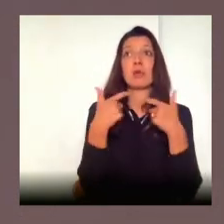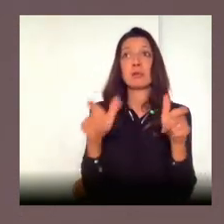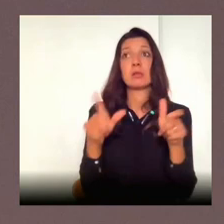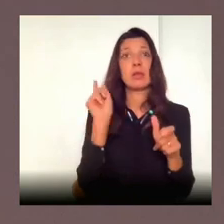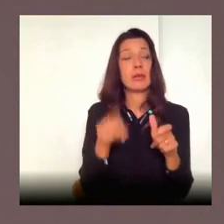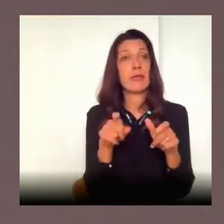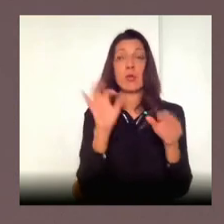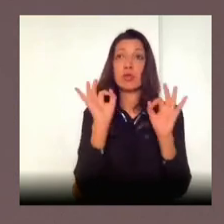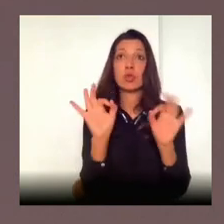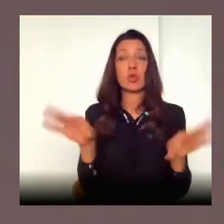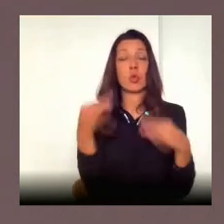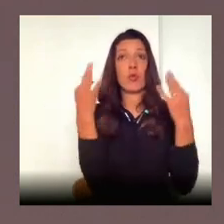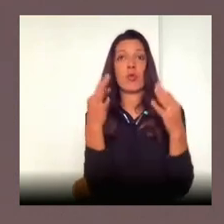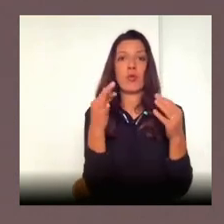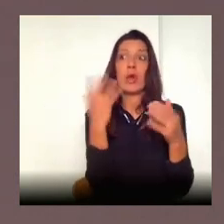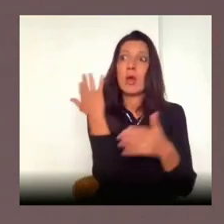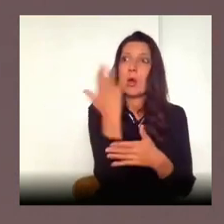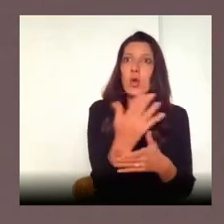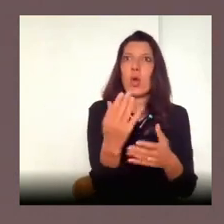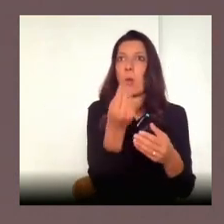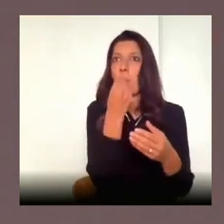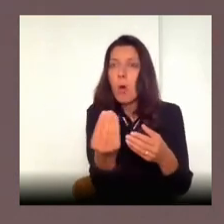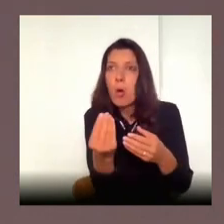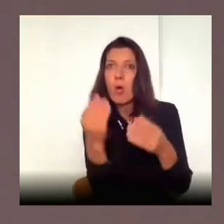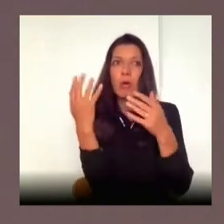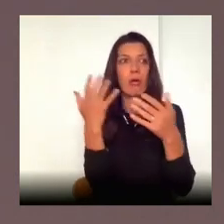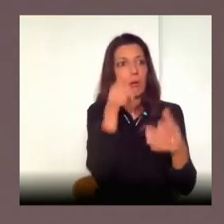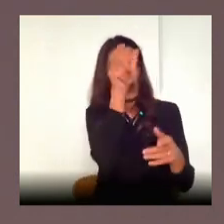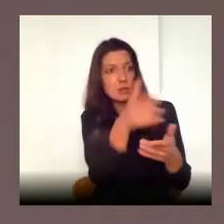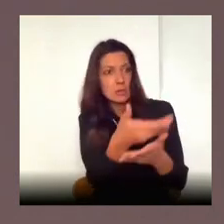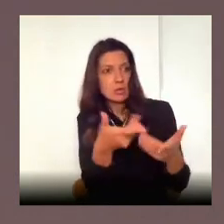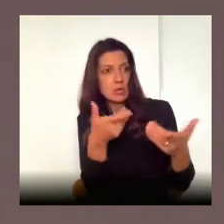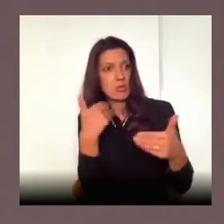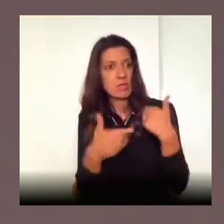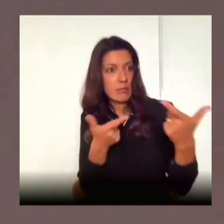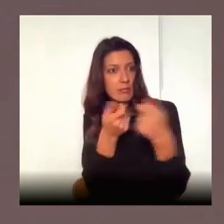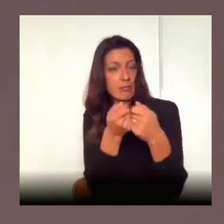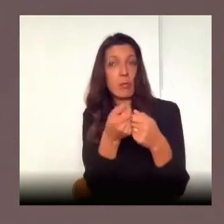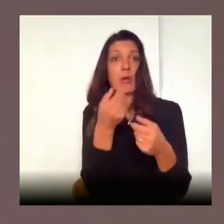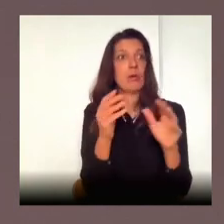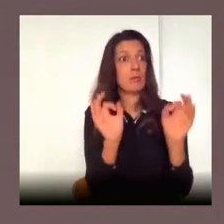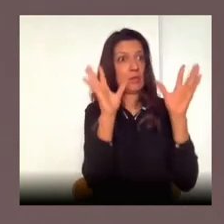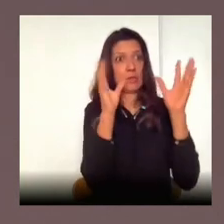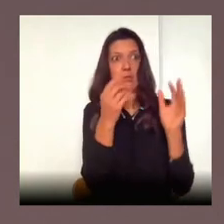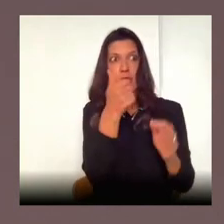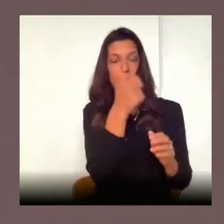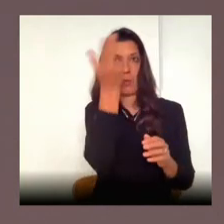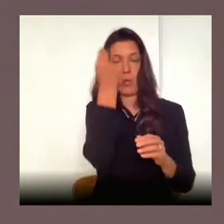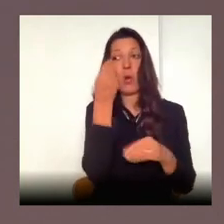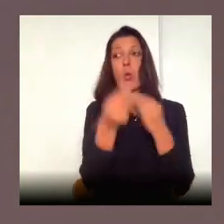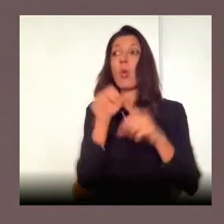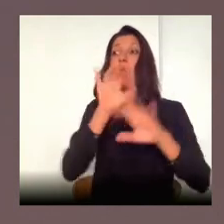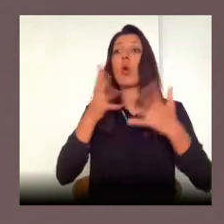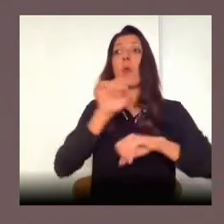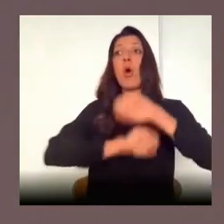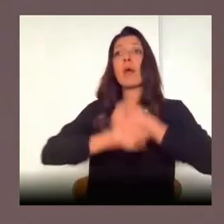calligraphie, les bonnes couleurs. Ça va être aussi comment organiser une réunion dont une personne invitée à cette réunion a